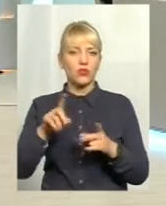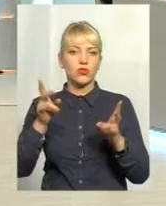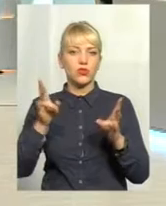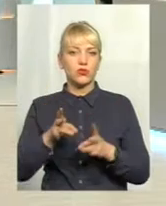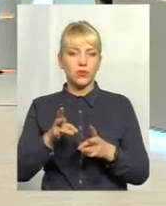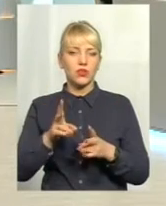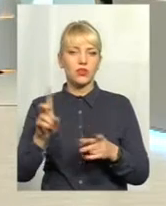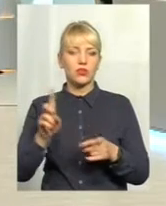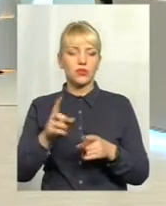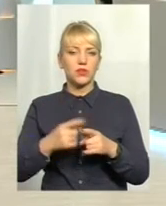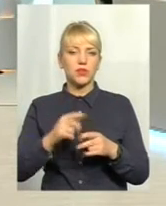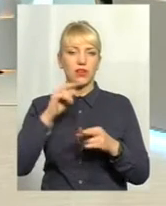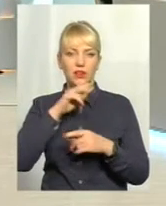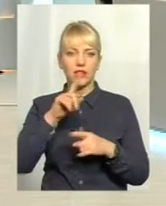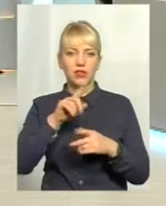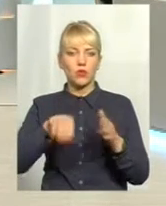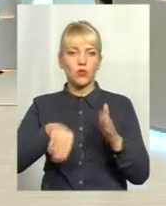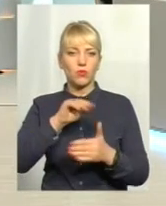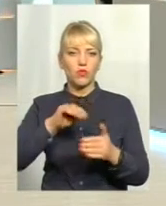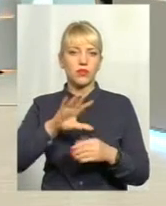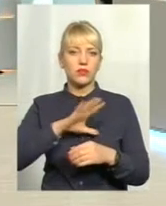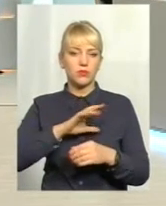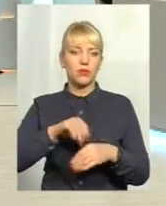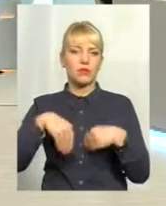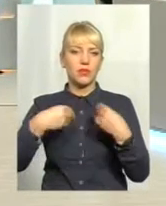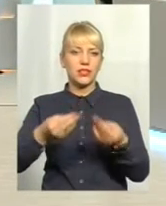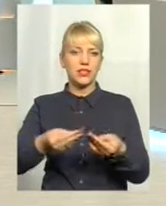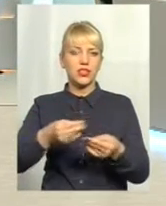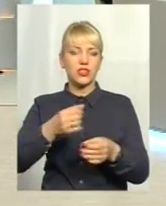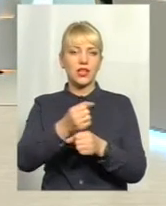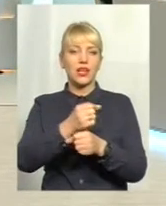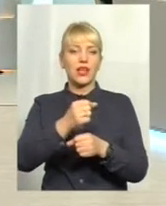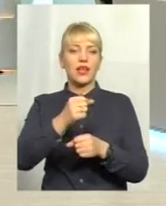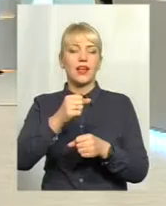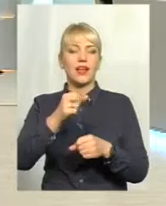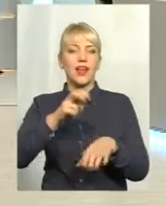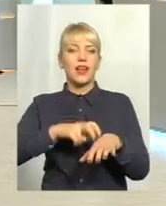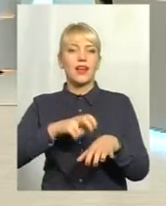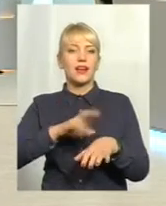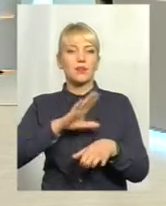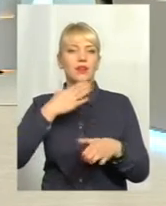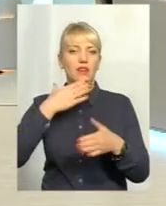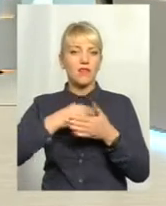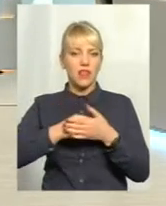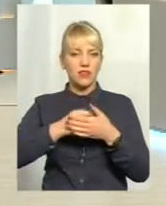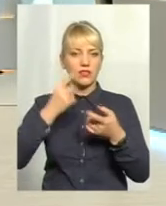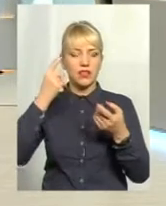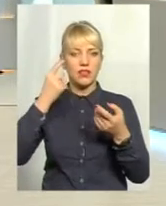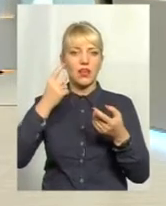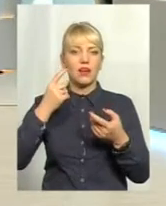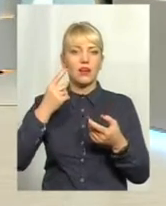необхідно, щоб ті ліки, які купувалися, були призначені лікарем. Тобто не на власний розсуд. Чому? Тому що